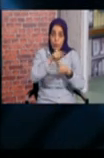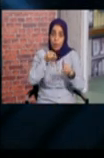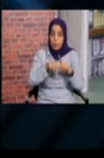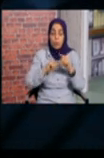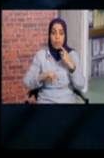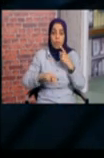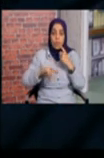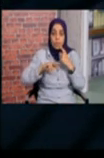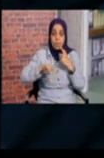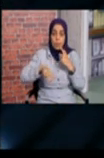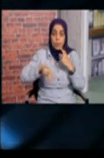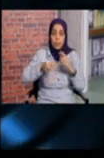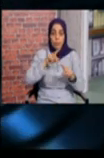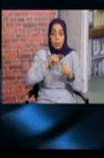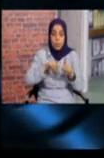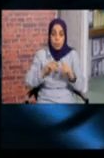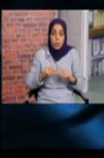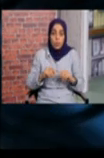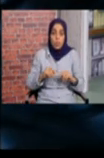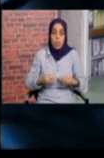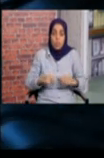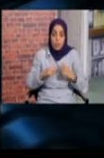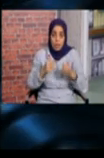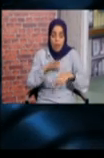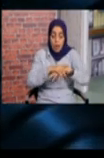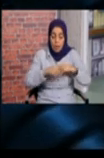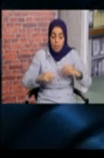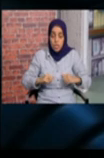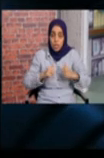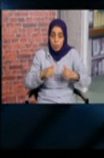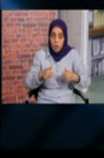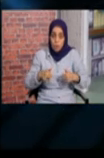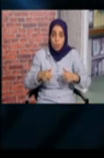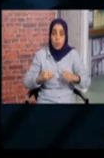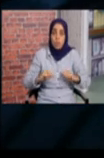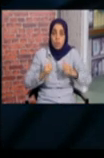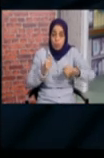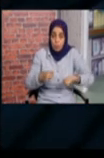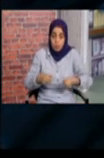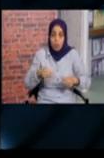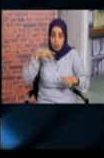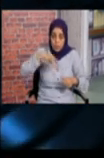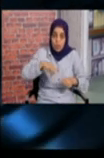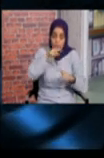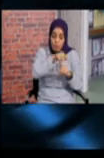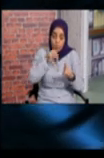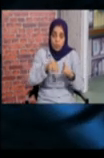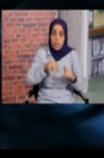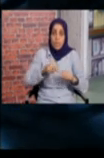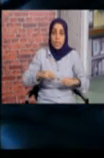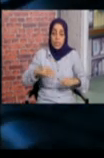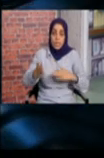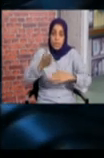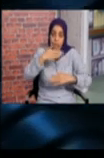80%. بالضبط، يعني العملية المية البيضاء بتقدر ان هي بنسبة 80%